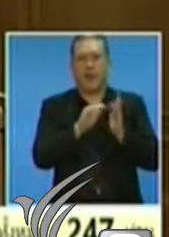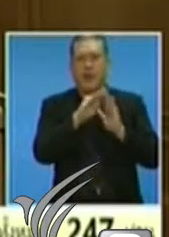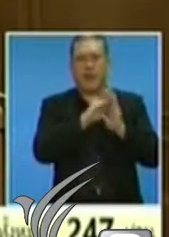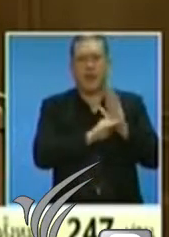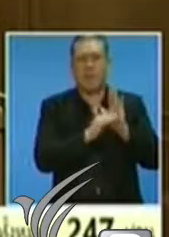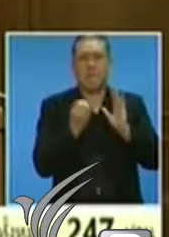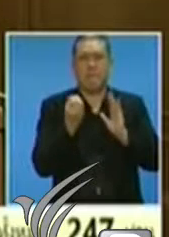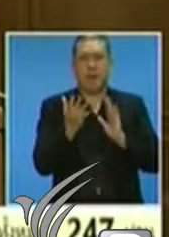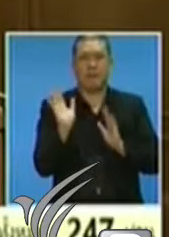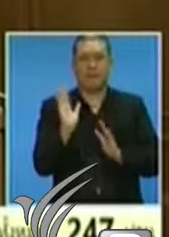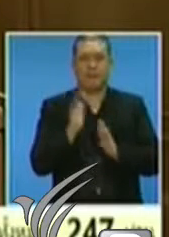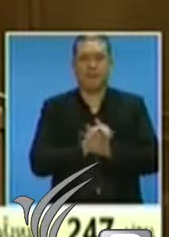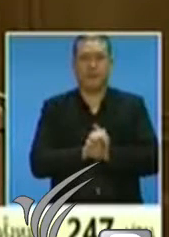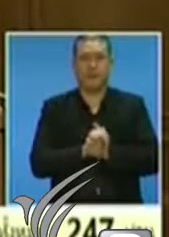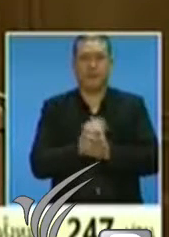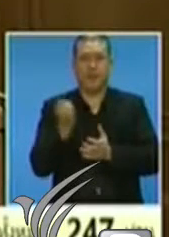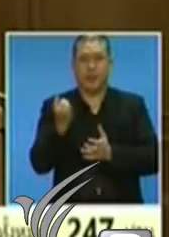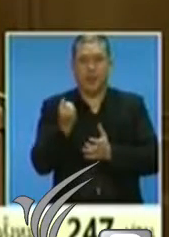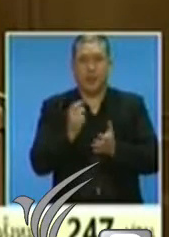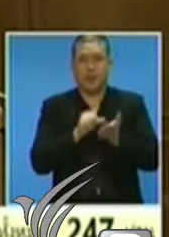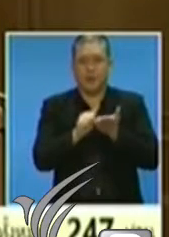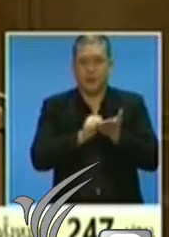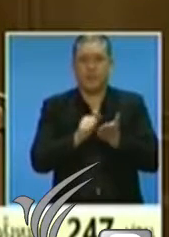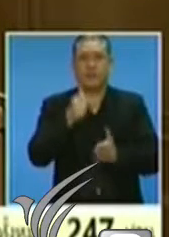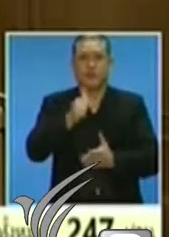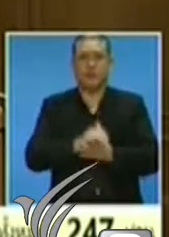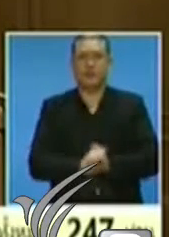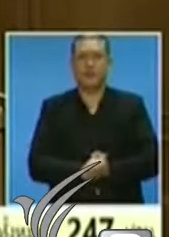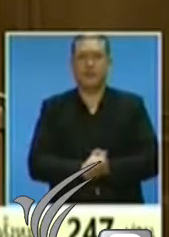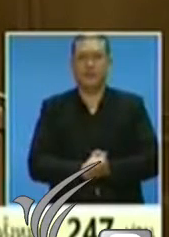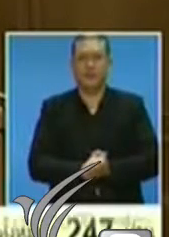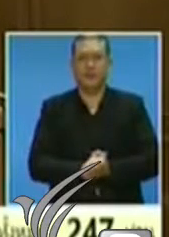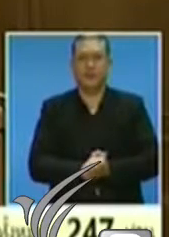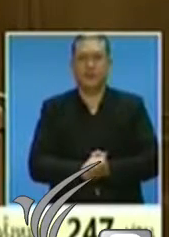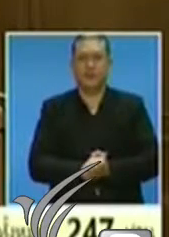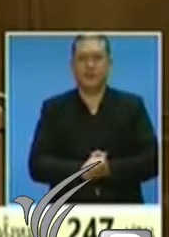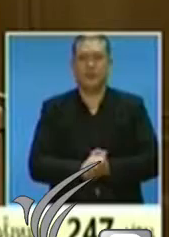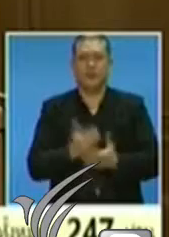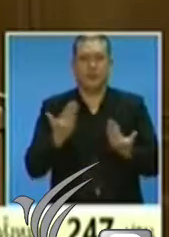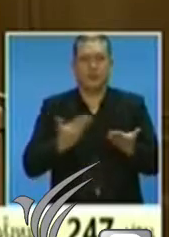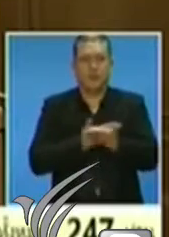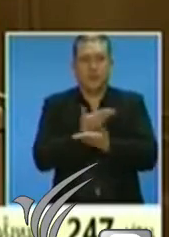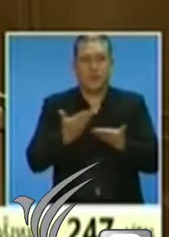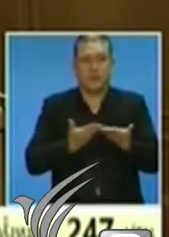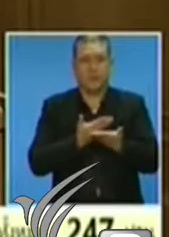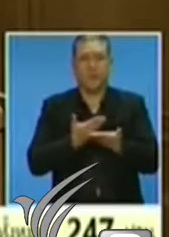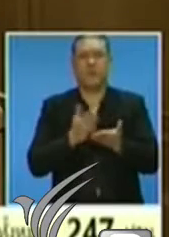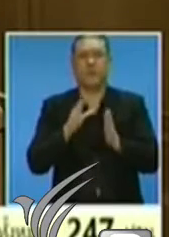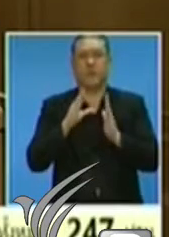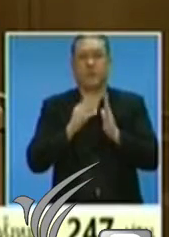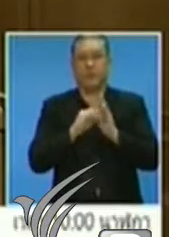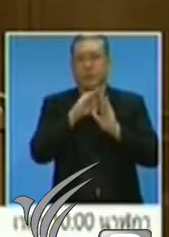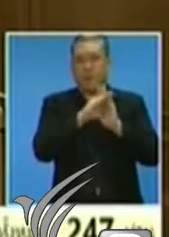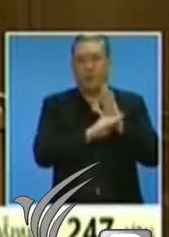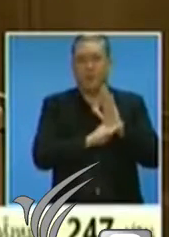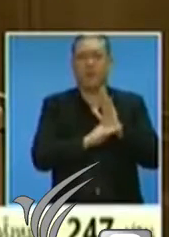นอขอให้สภานิติบัญญัติแห่งนี้ทางชาตินี้ได้ประชุมรวดเดียว3วาระนะครับไม่คว